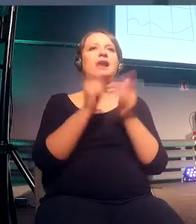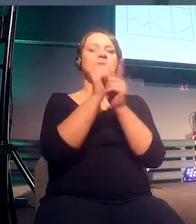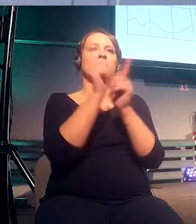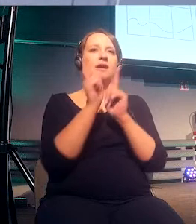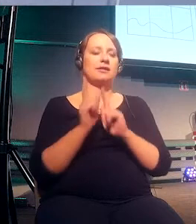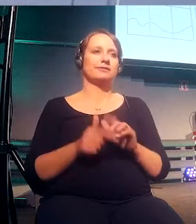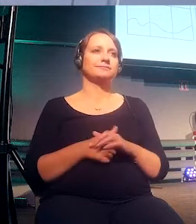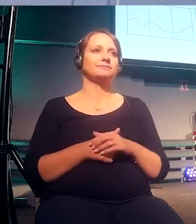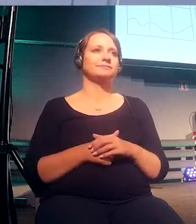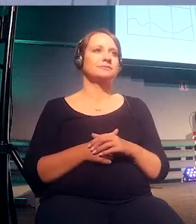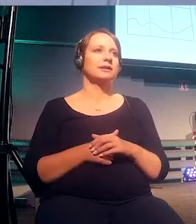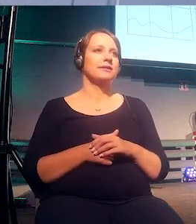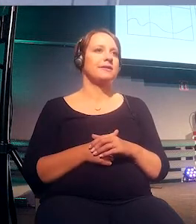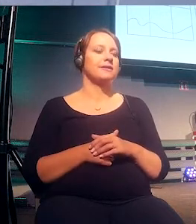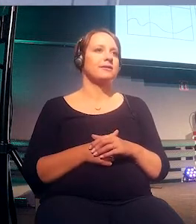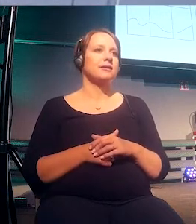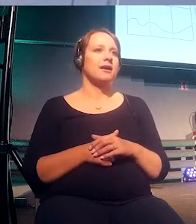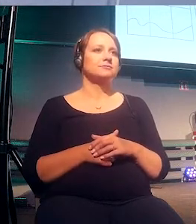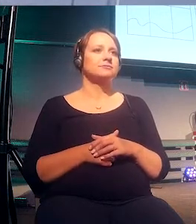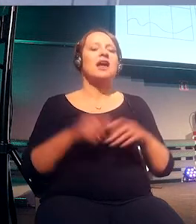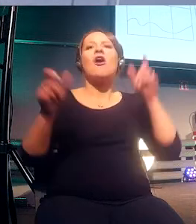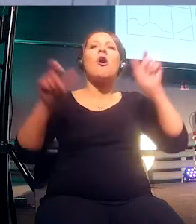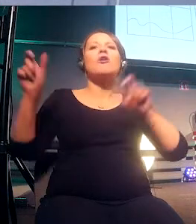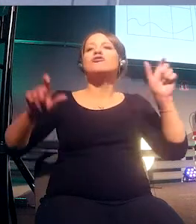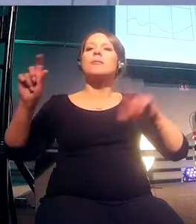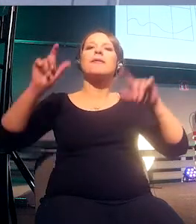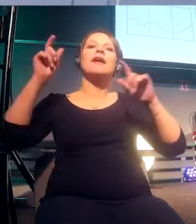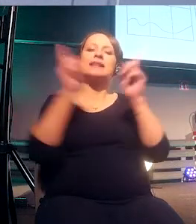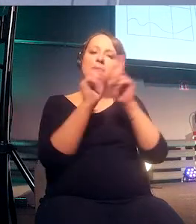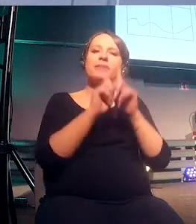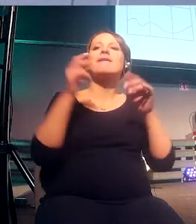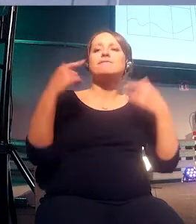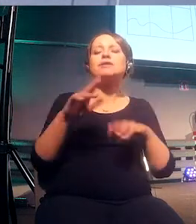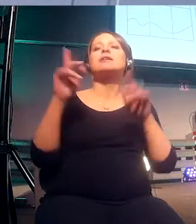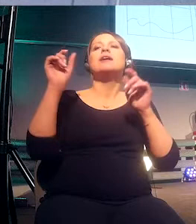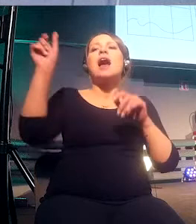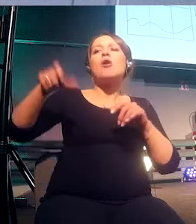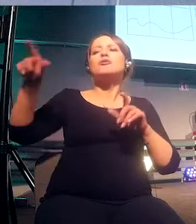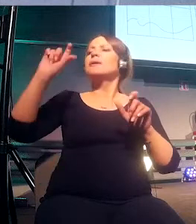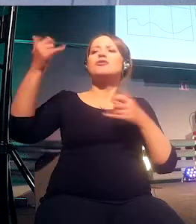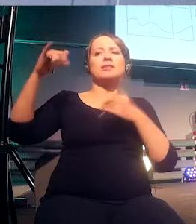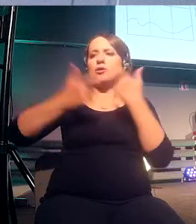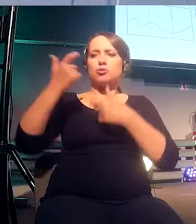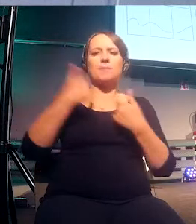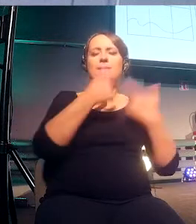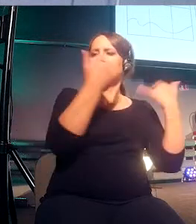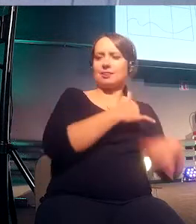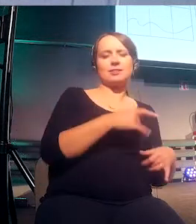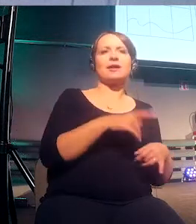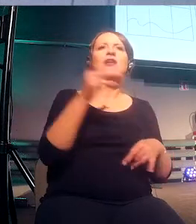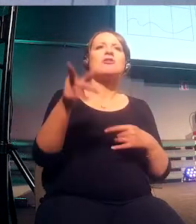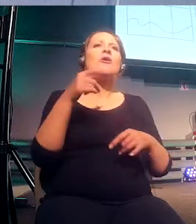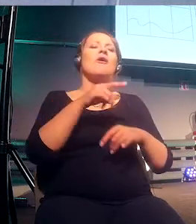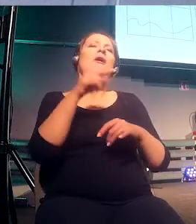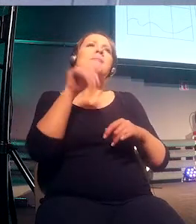spotkania osób, które zajmują się czym innym niż my, ta metoda pomaga wyeliminować